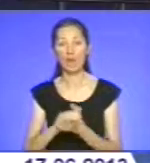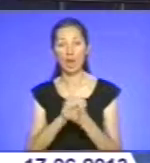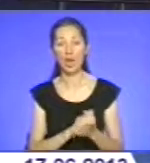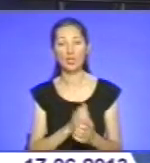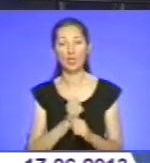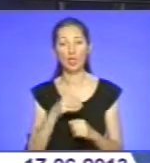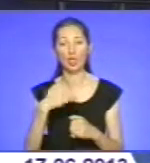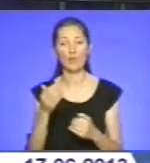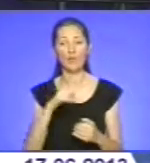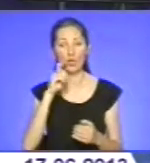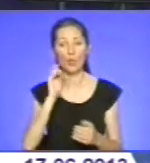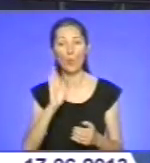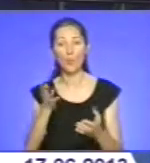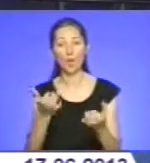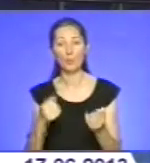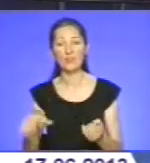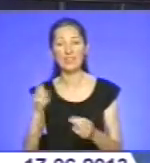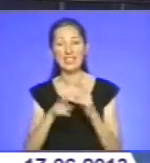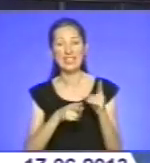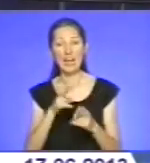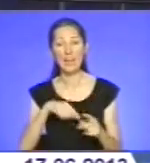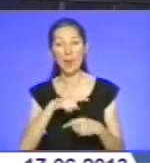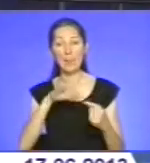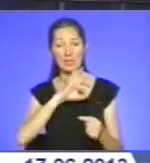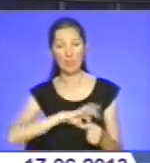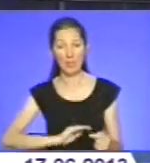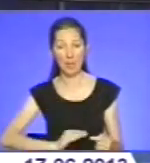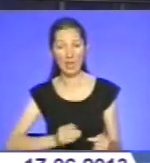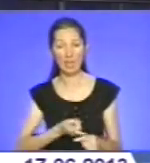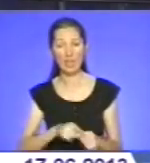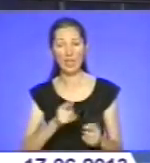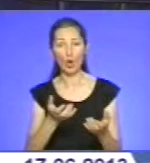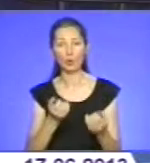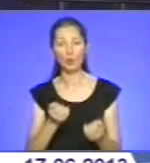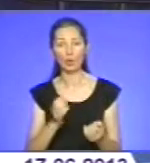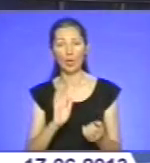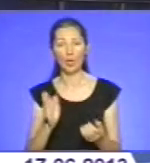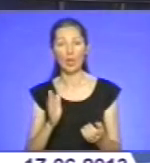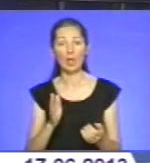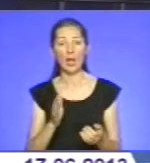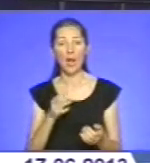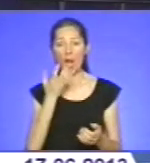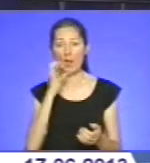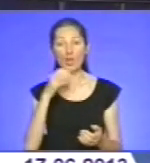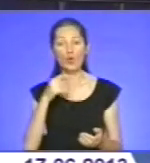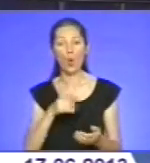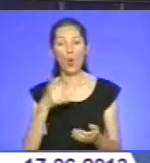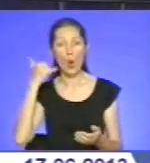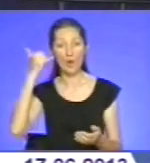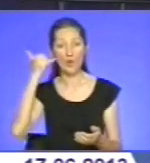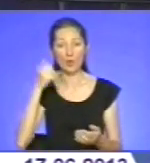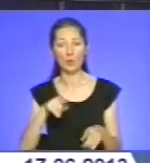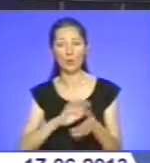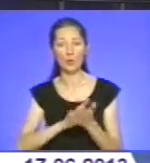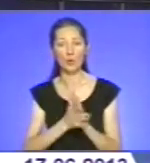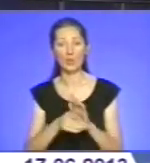всі скарги бізнесменів, які надходять на гарячу лінію Кабінету міністрів. Про це домовилися роботодавці та урядовий контактний центр. Так,